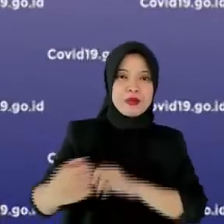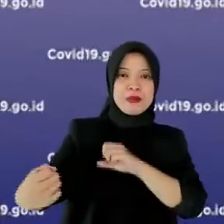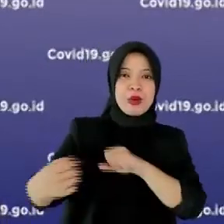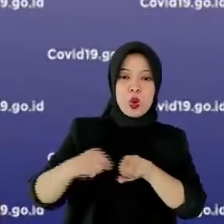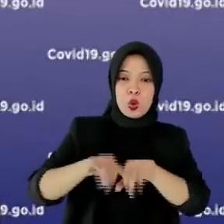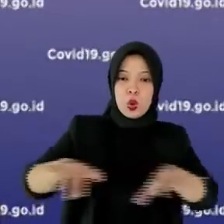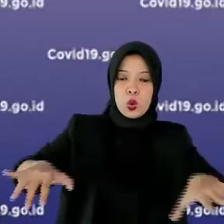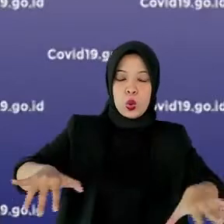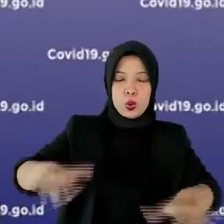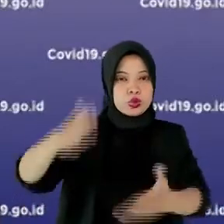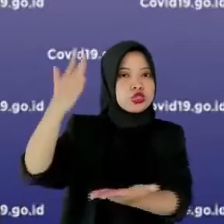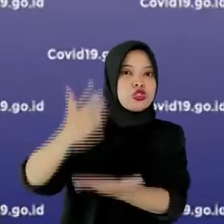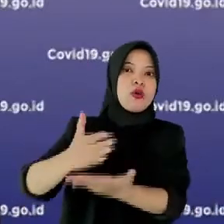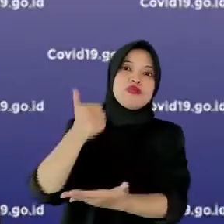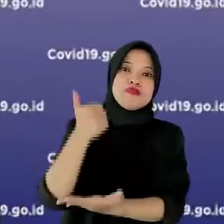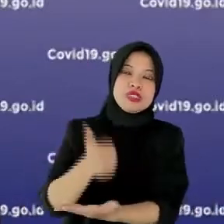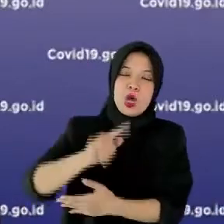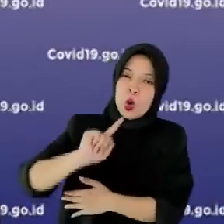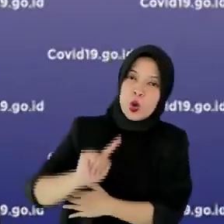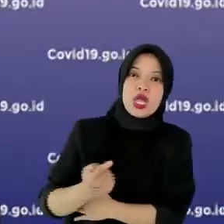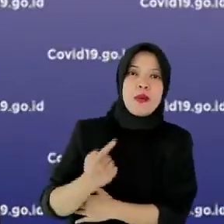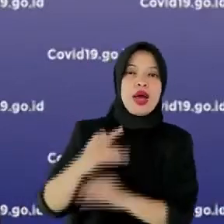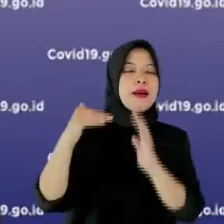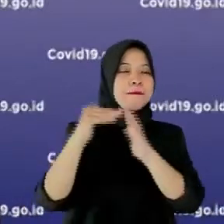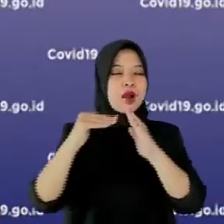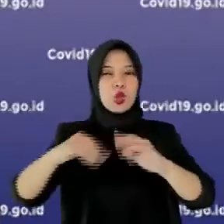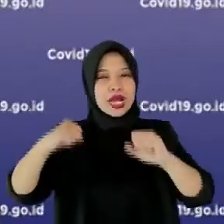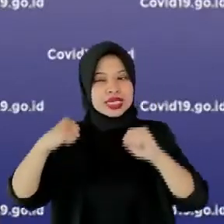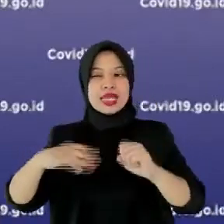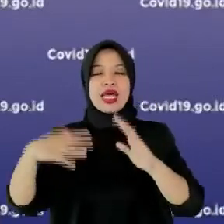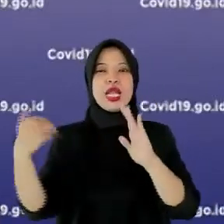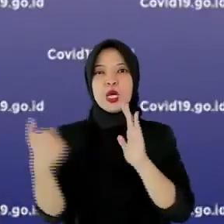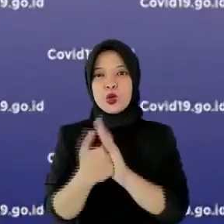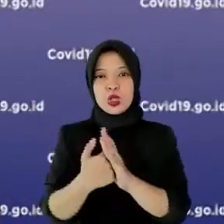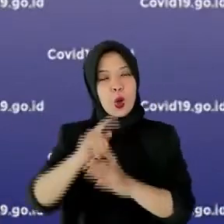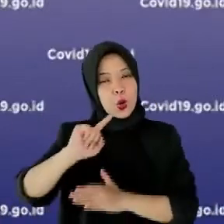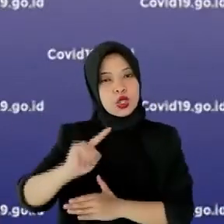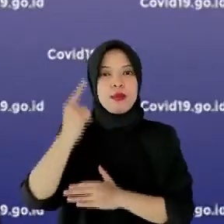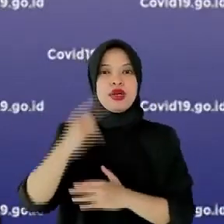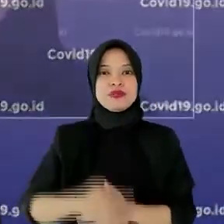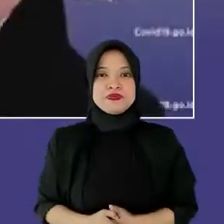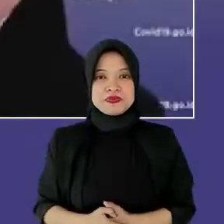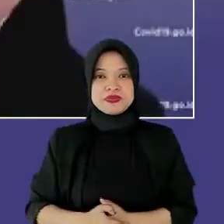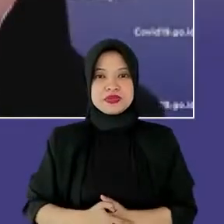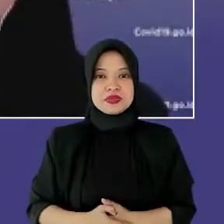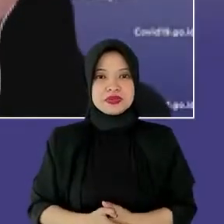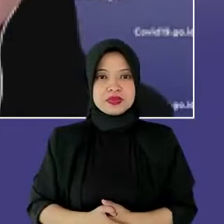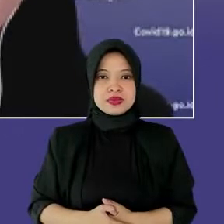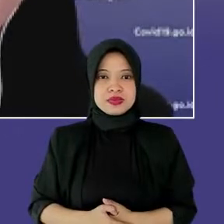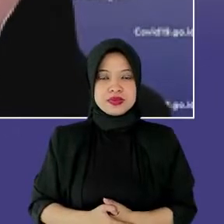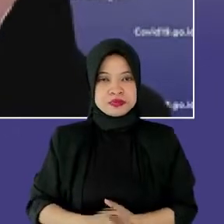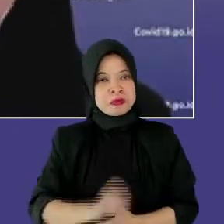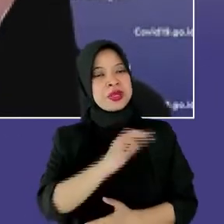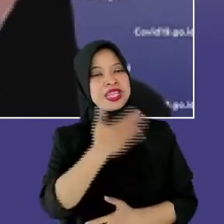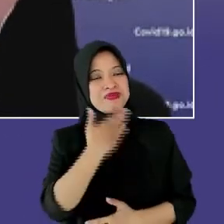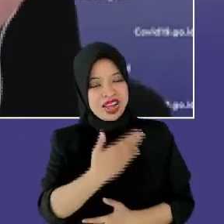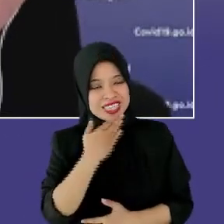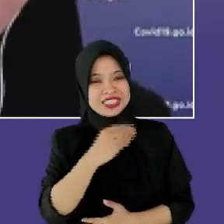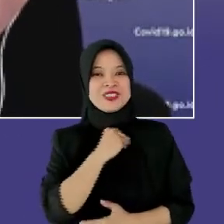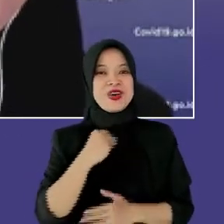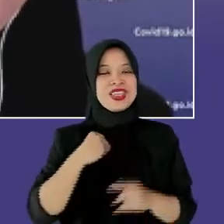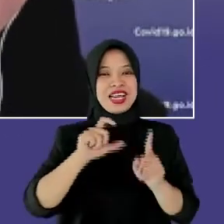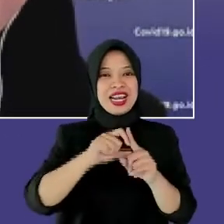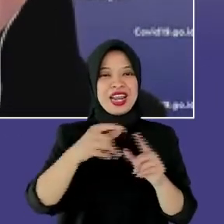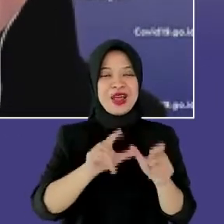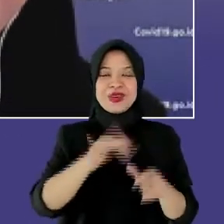penularan COVID-19 harus kita utamakan, disiplin protokol kesehatan menjadi keutamaan. Baik, Dr. Dewi, terima